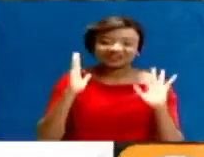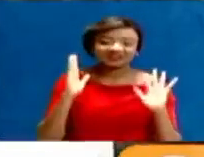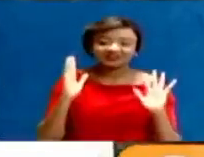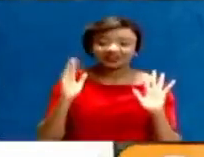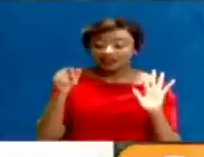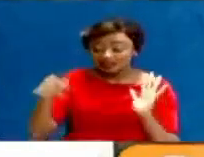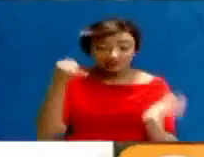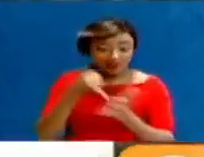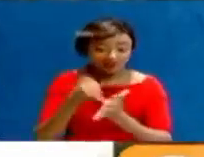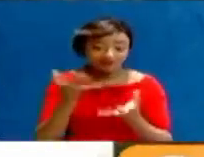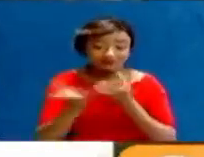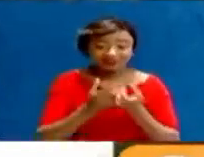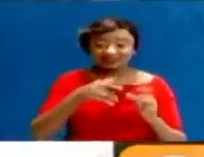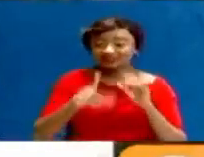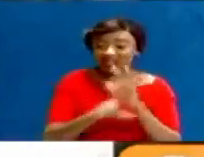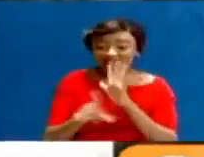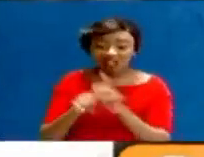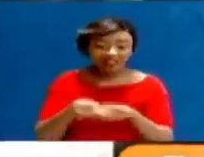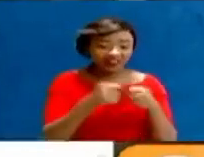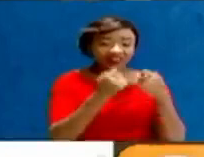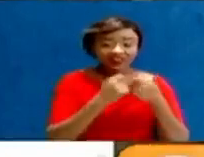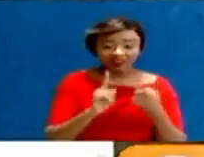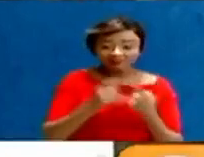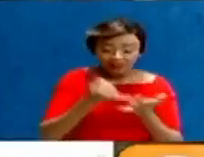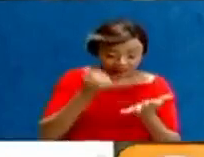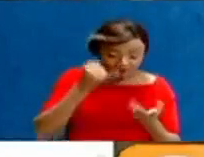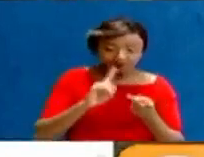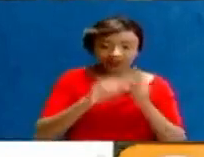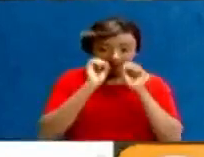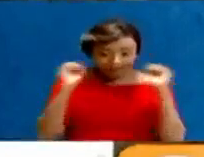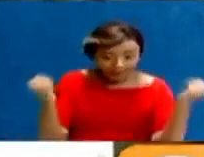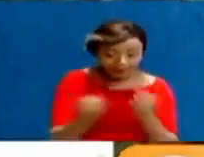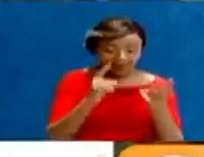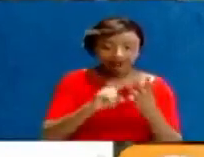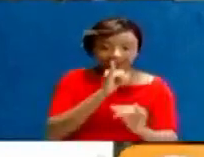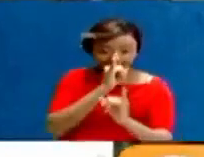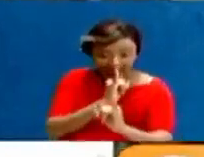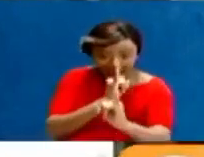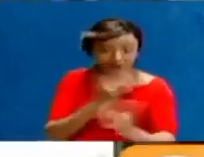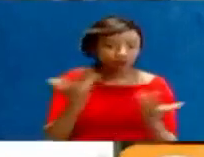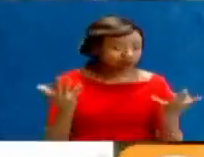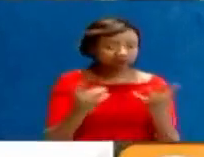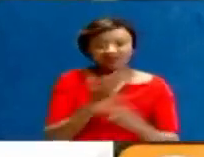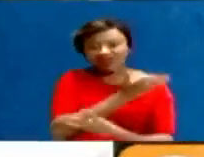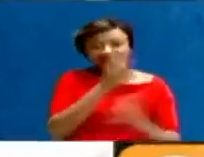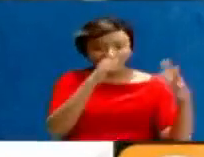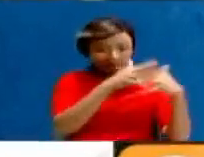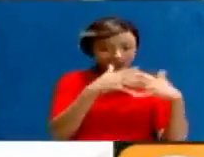biashara haramu ya pembe za ndovu, kifaru pamoja na mihadarati, si tu humu nchini bali Afrika Mashariki na hata